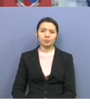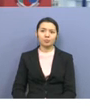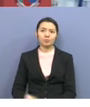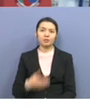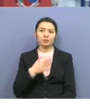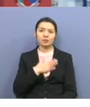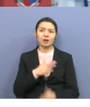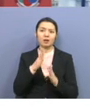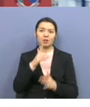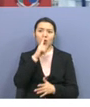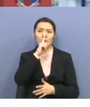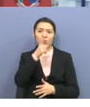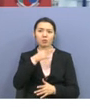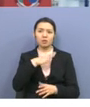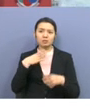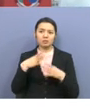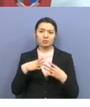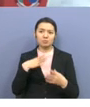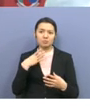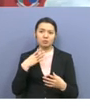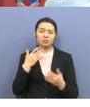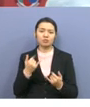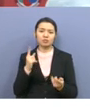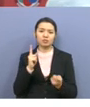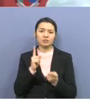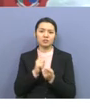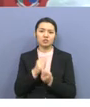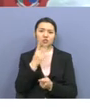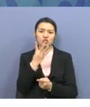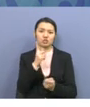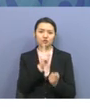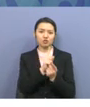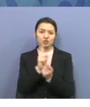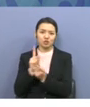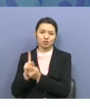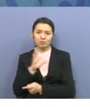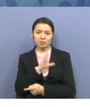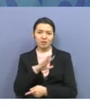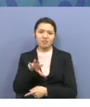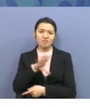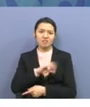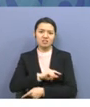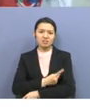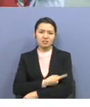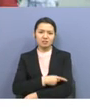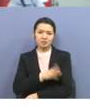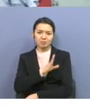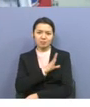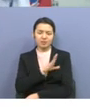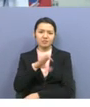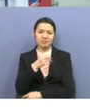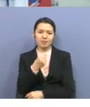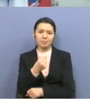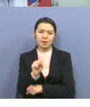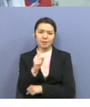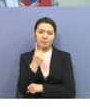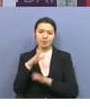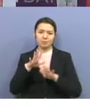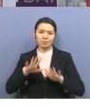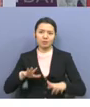Мен каратэмен бір жылға жуық айналысамын. Бүгінгі турнирде 4 кездесу өткіздім. Қарсыластарымның бәрі мықты болды. Барлығын ұтып, бірінші орын